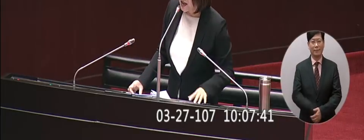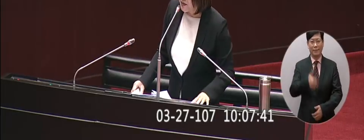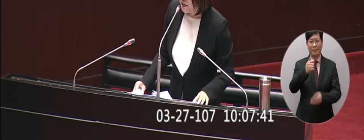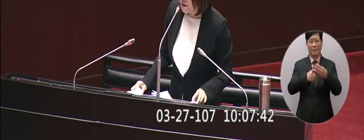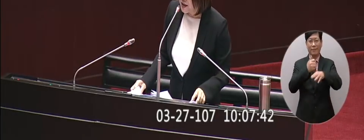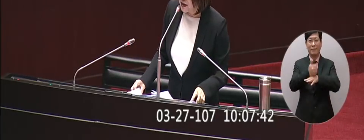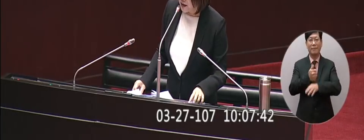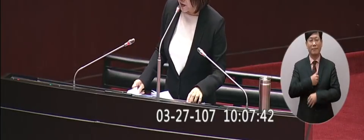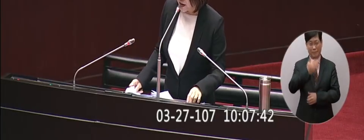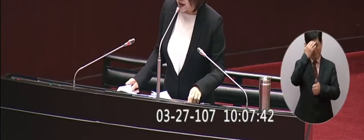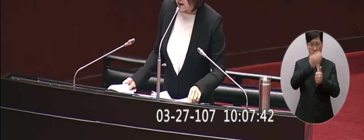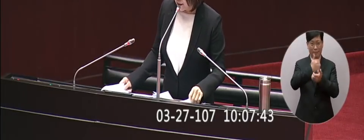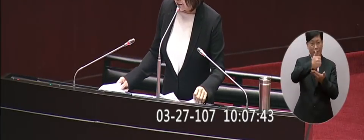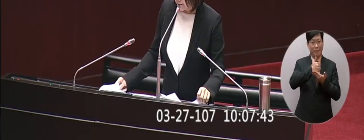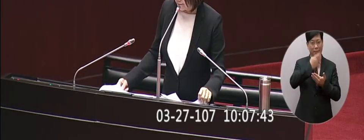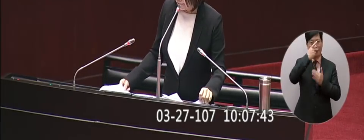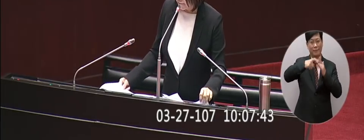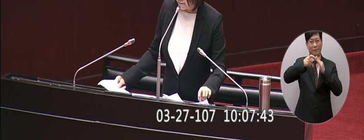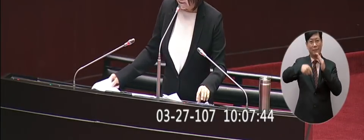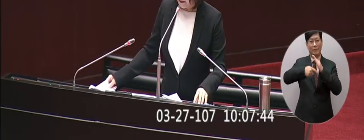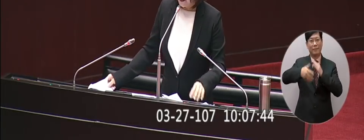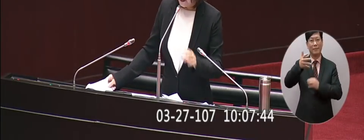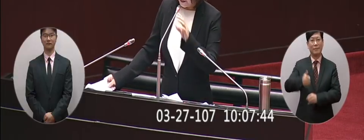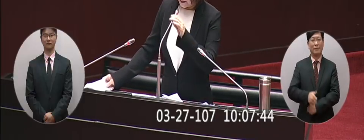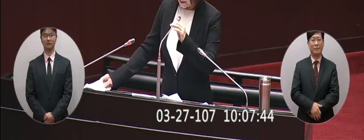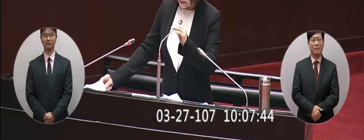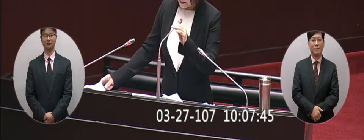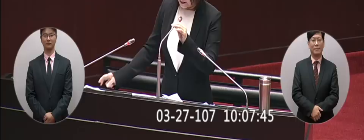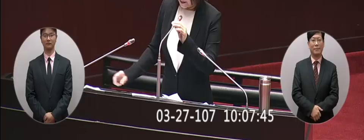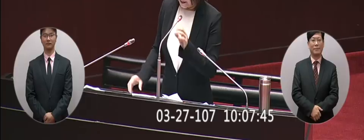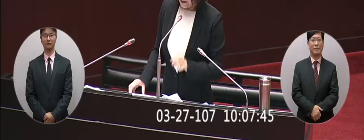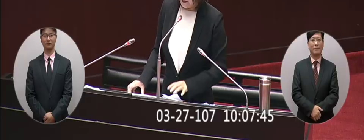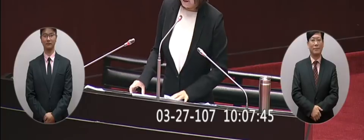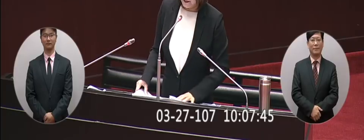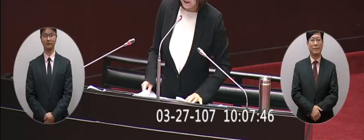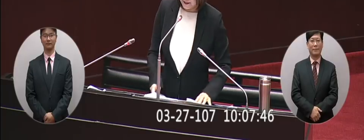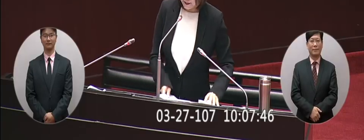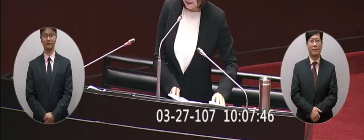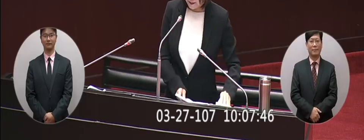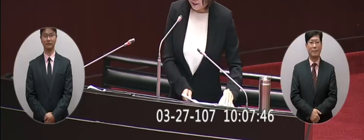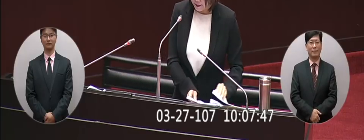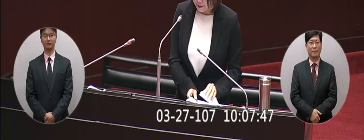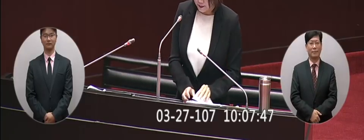谢谢主席，麻烦请赖院长。 请赖院长。